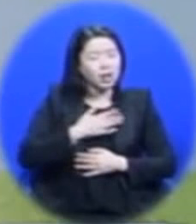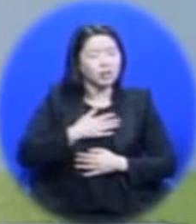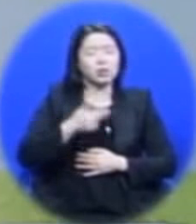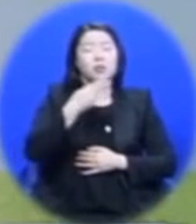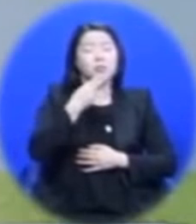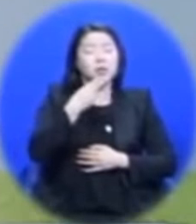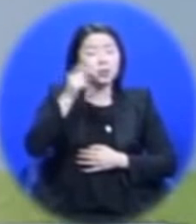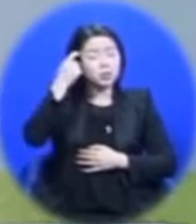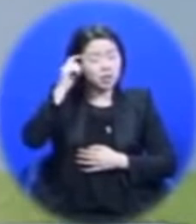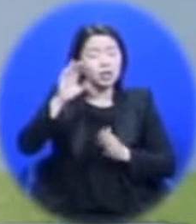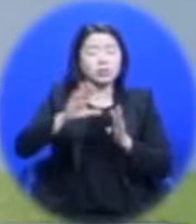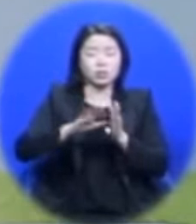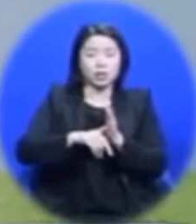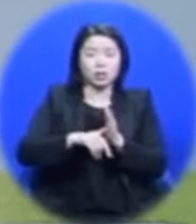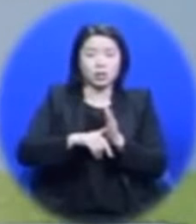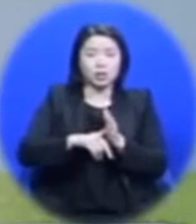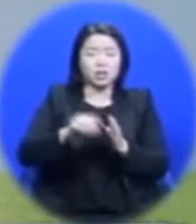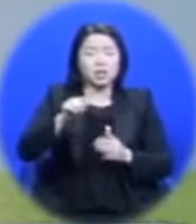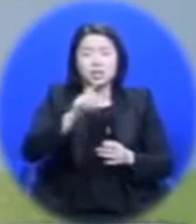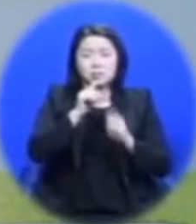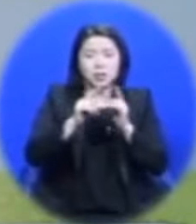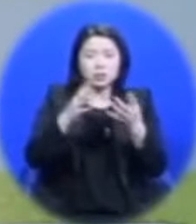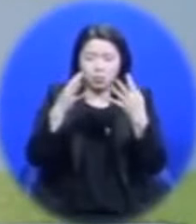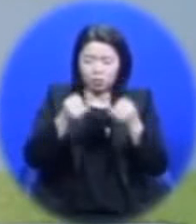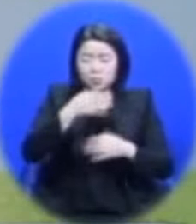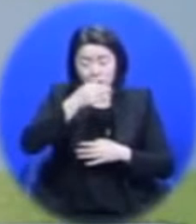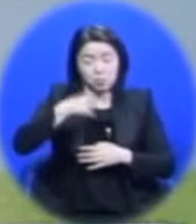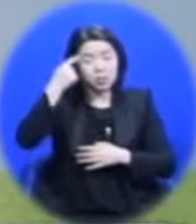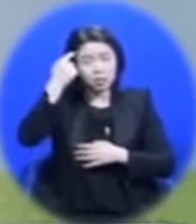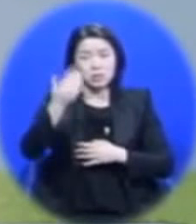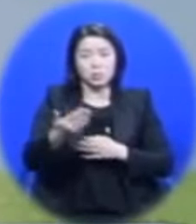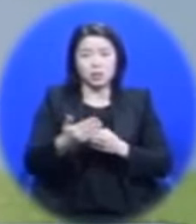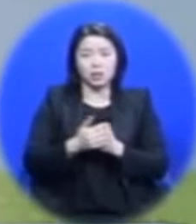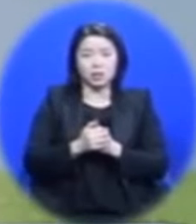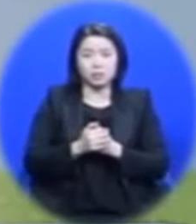들 경우에 이 말씀은 얼마나 힘들겠어요.